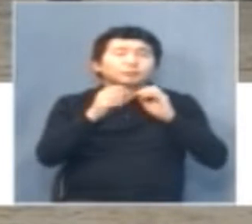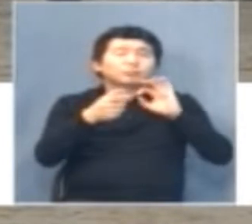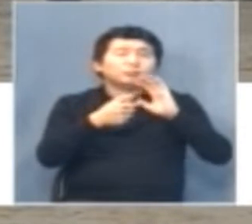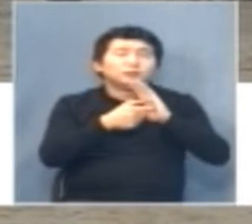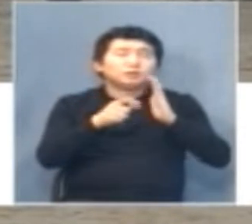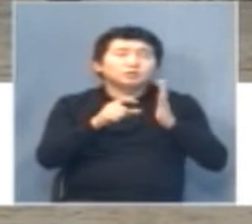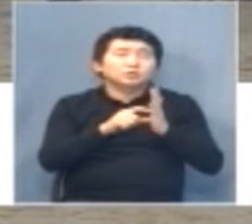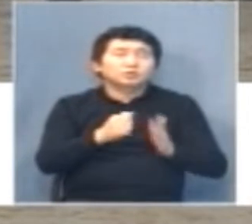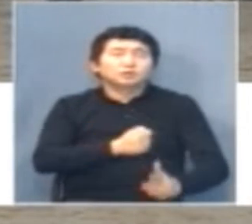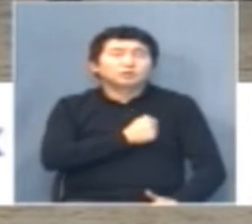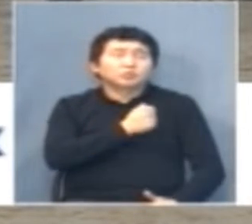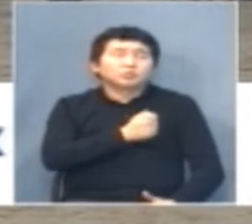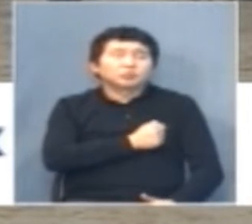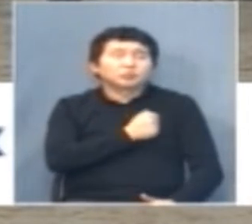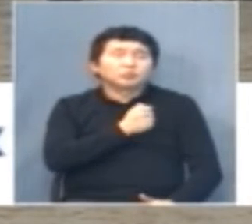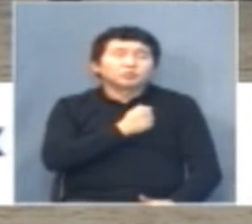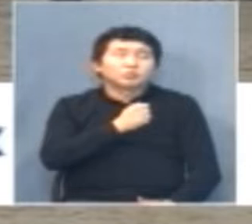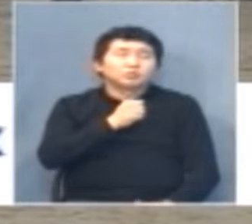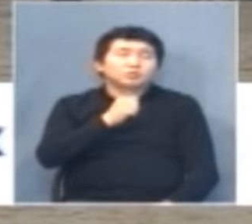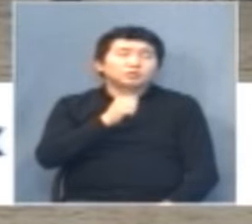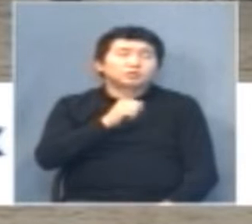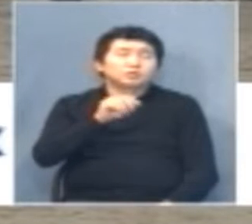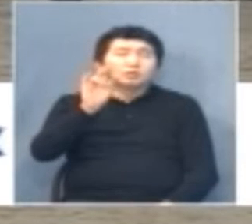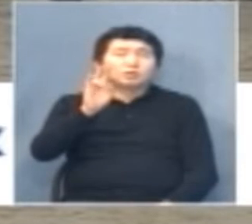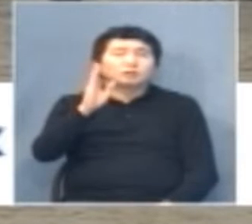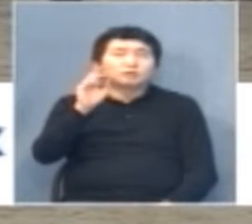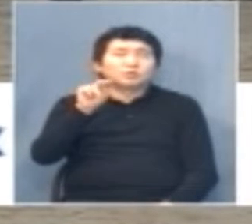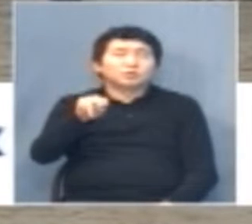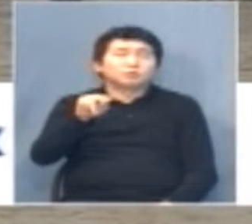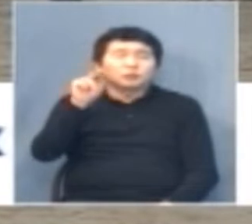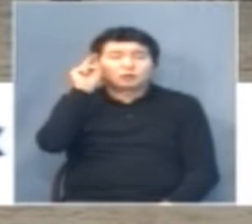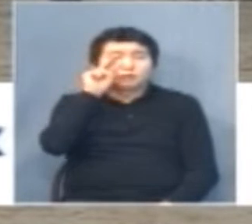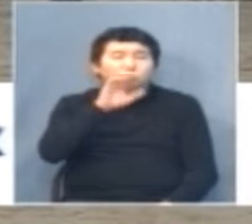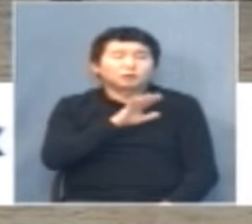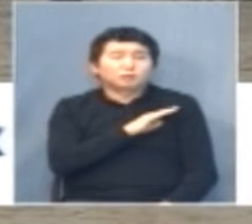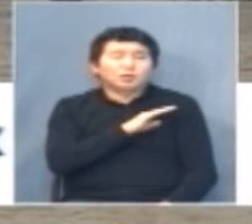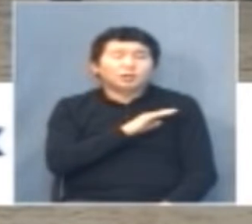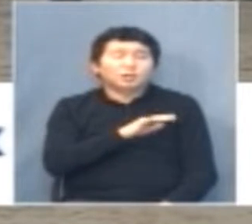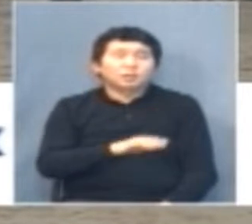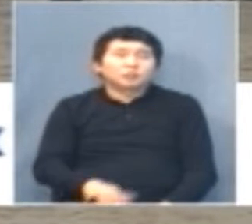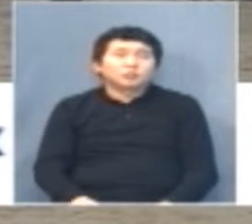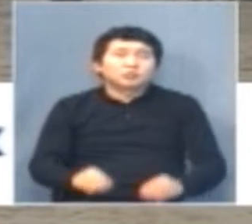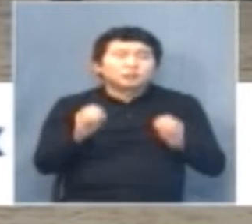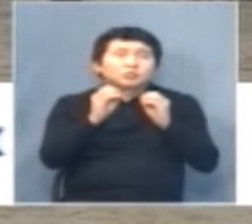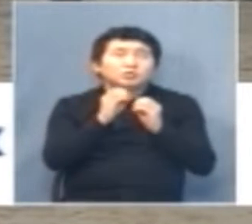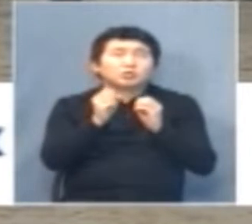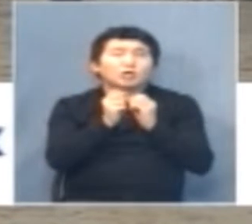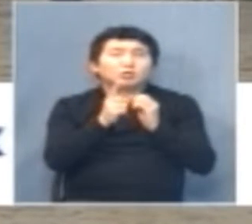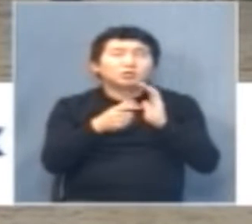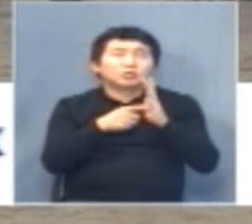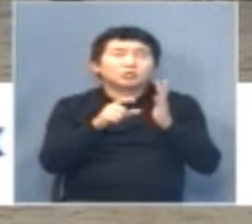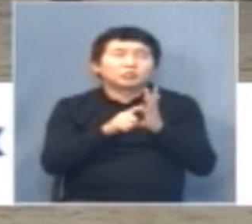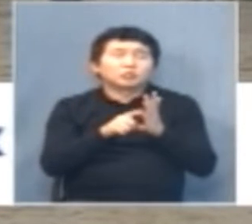военной подготовке, при прохождении занятий, то есть появился интерес, после чего 10-11 класс я